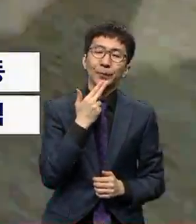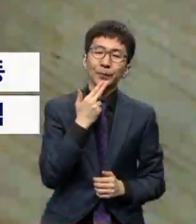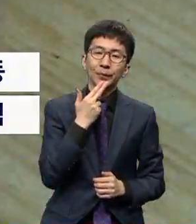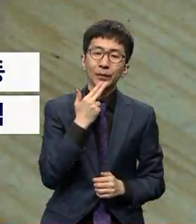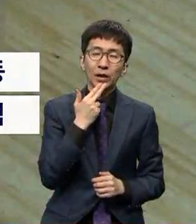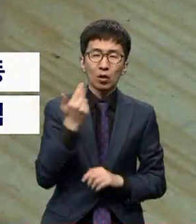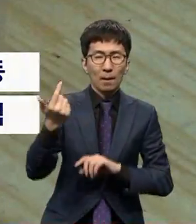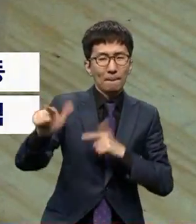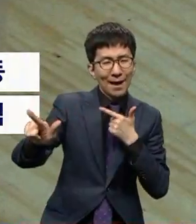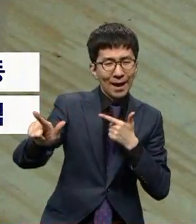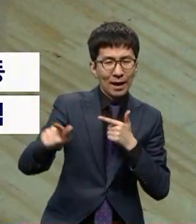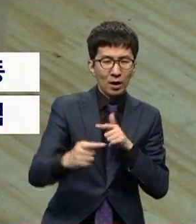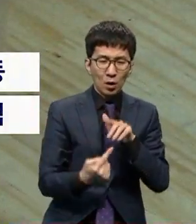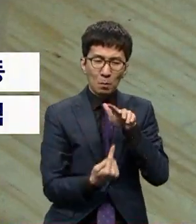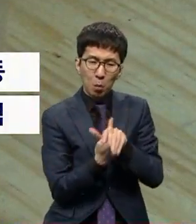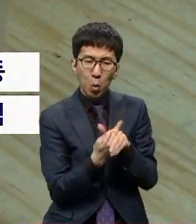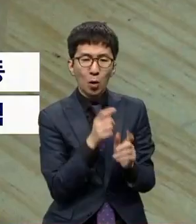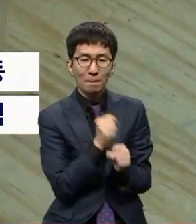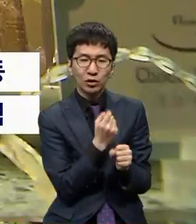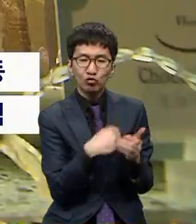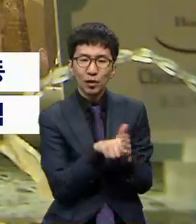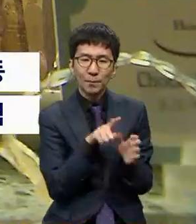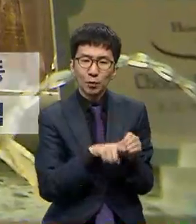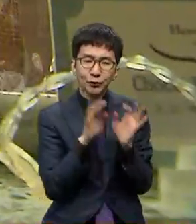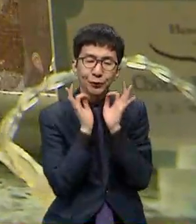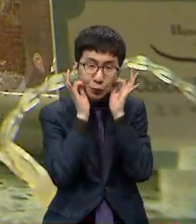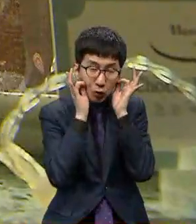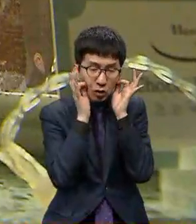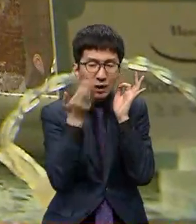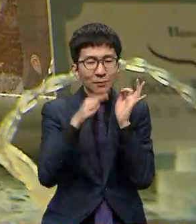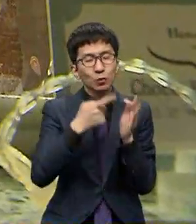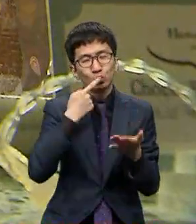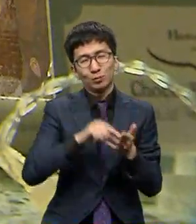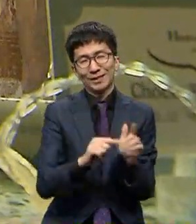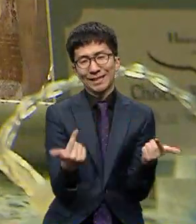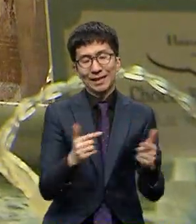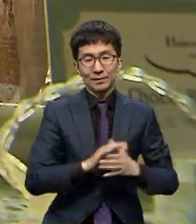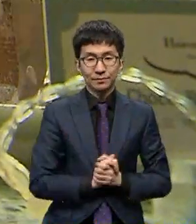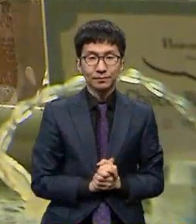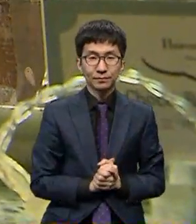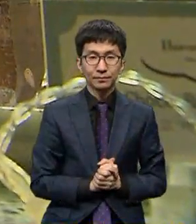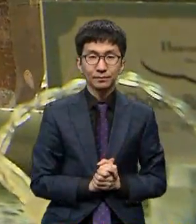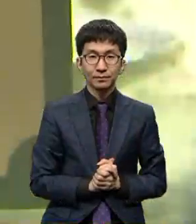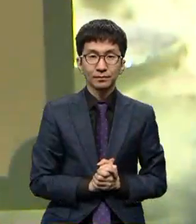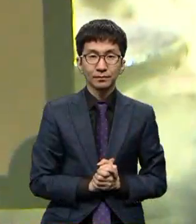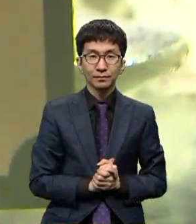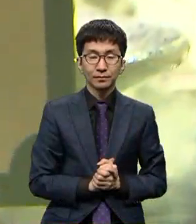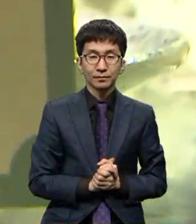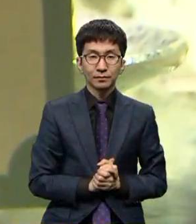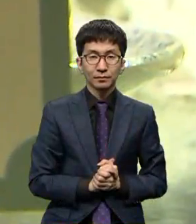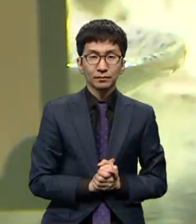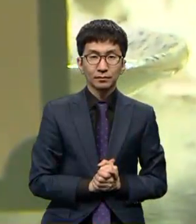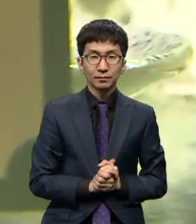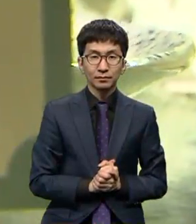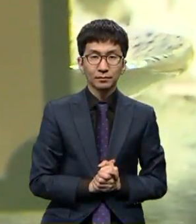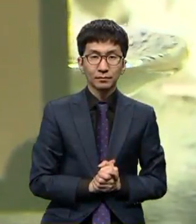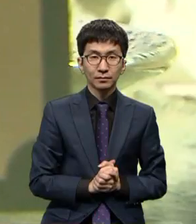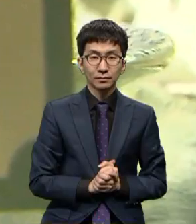통해 경쟁력을 키우려고 안간힘을 쓰지만 쉽지 않은 상황입니다. SBS